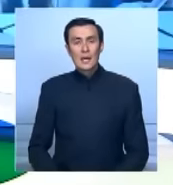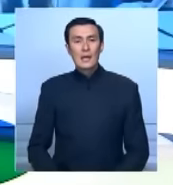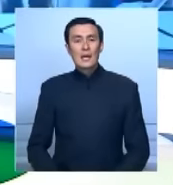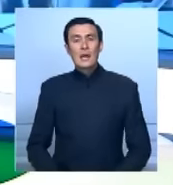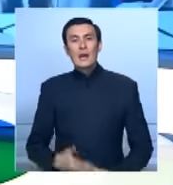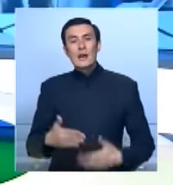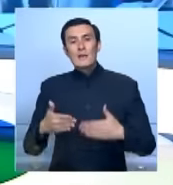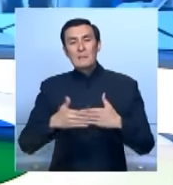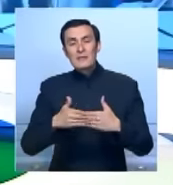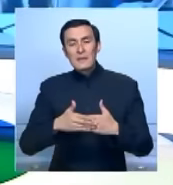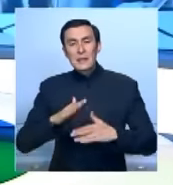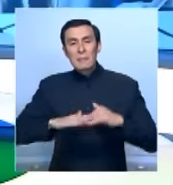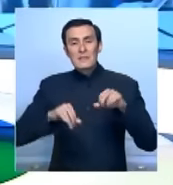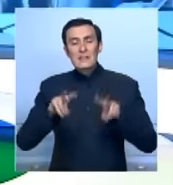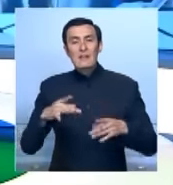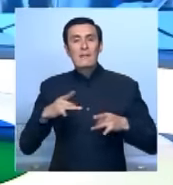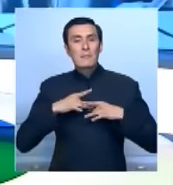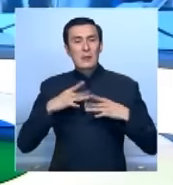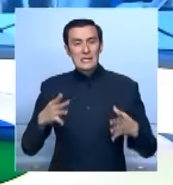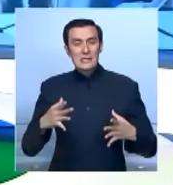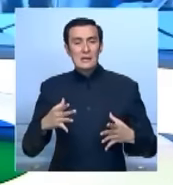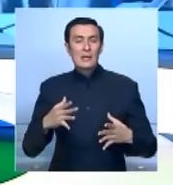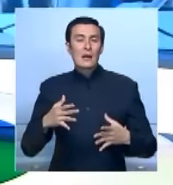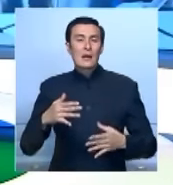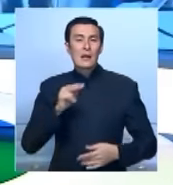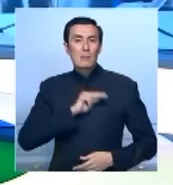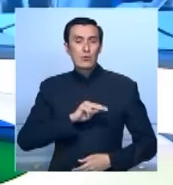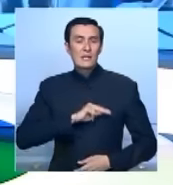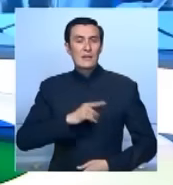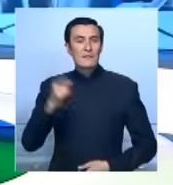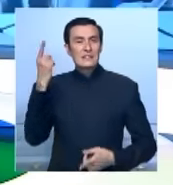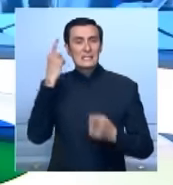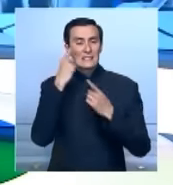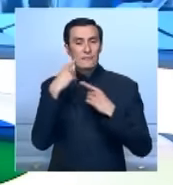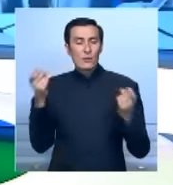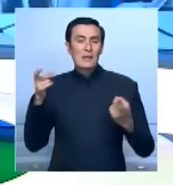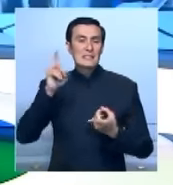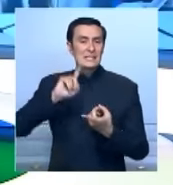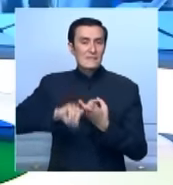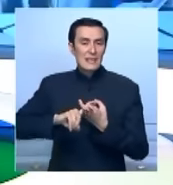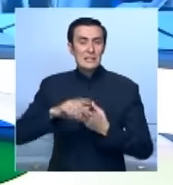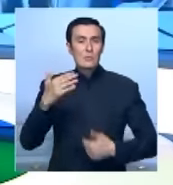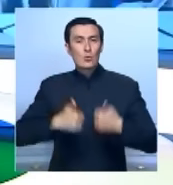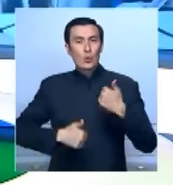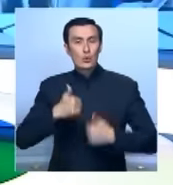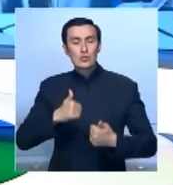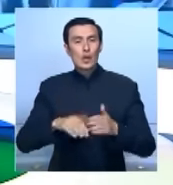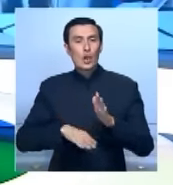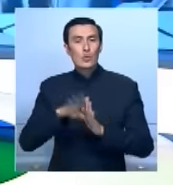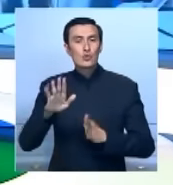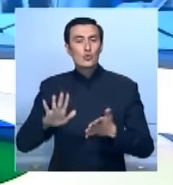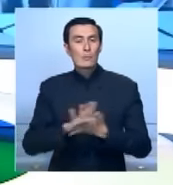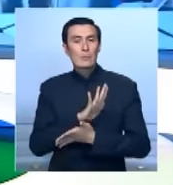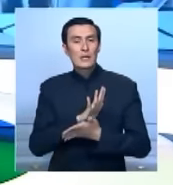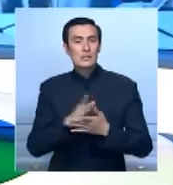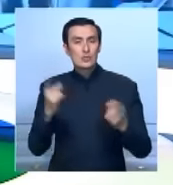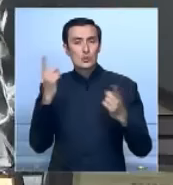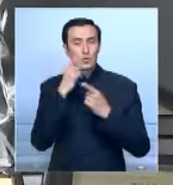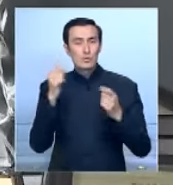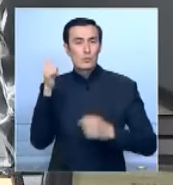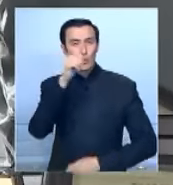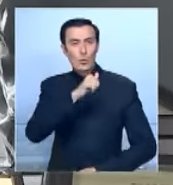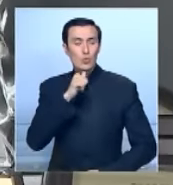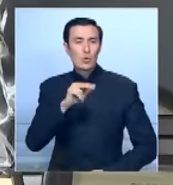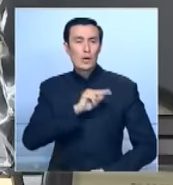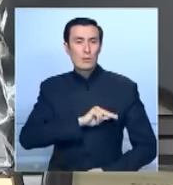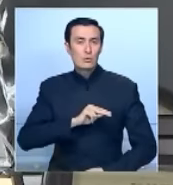Другим темам. В преддверии профессионального праздника работников связи и информации прошел конкурс на лучшую пресс-службу года. Работу